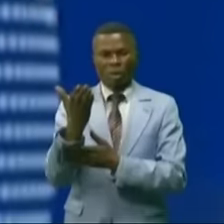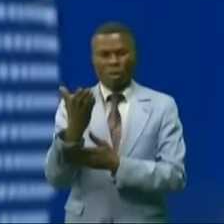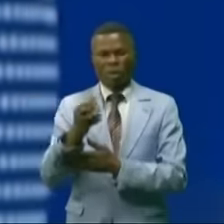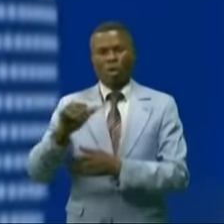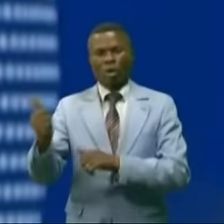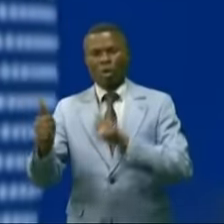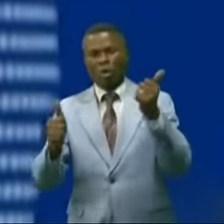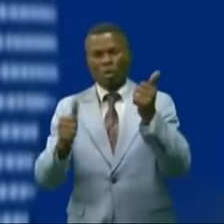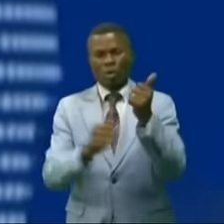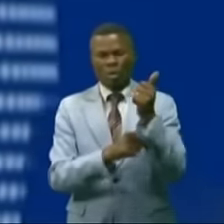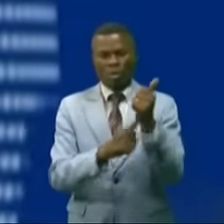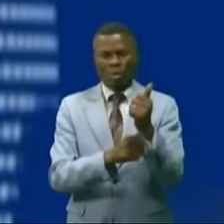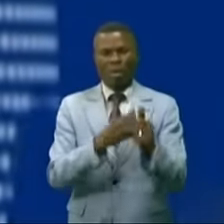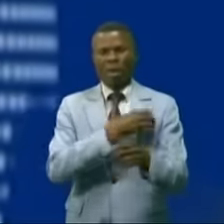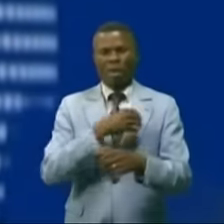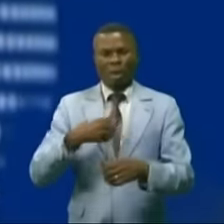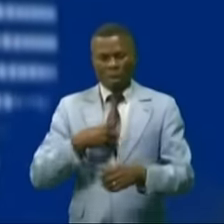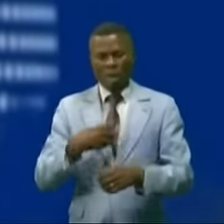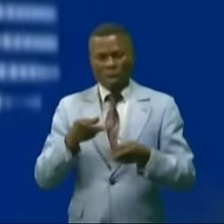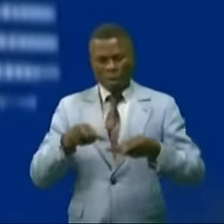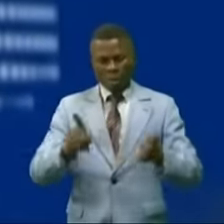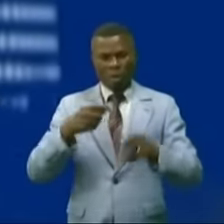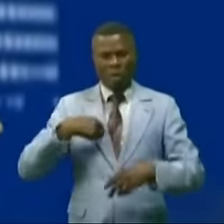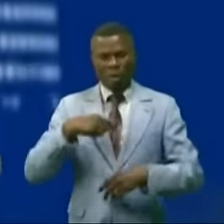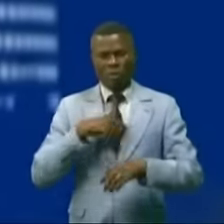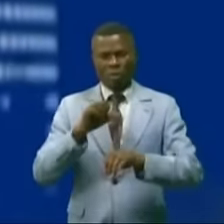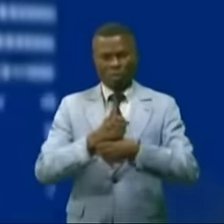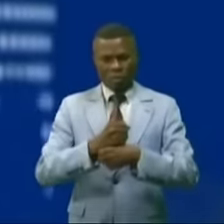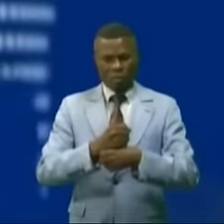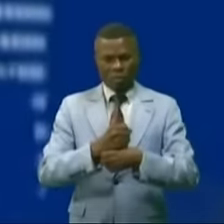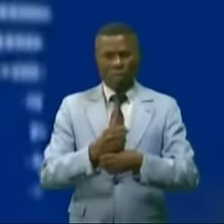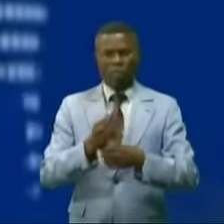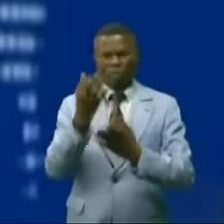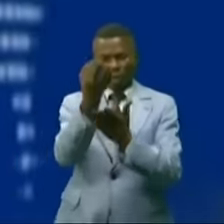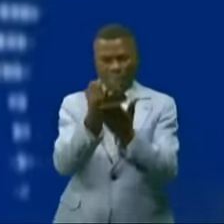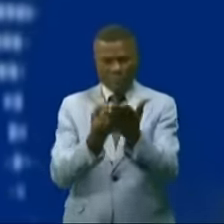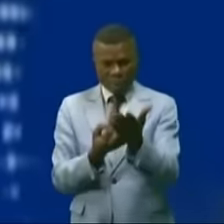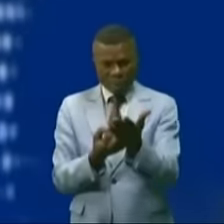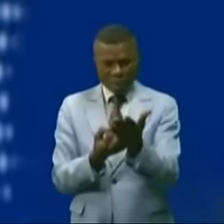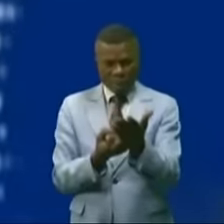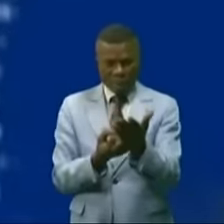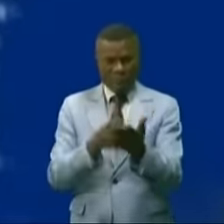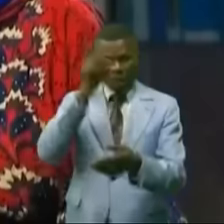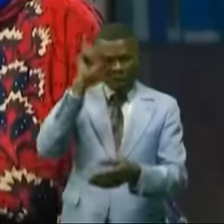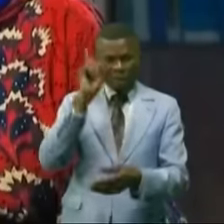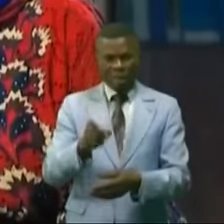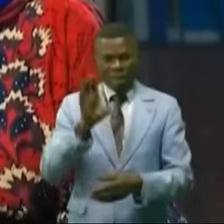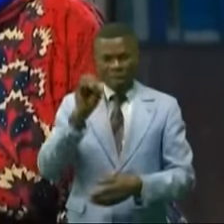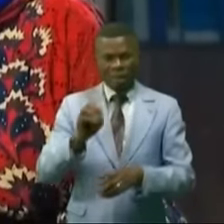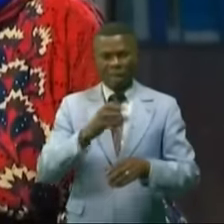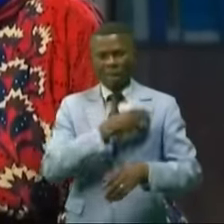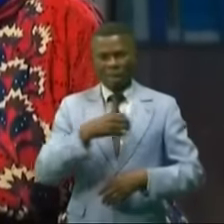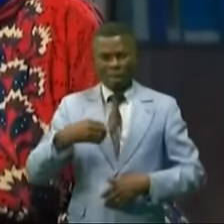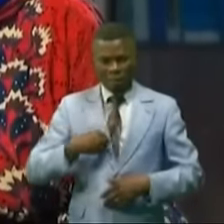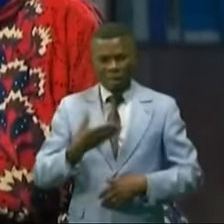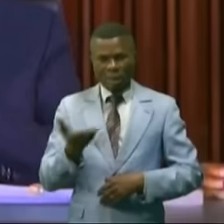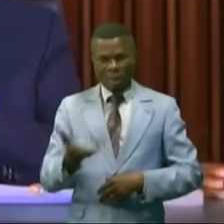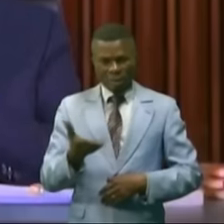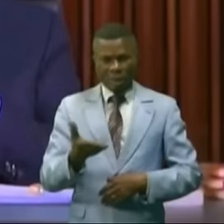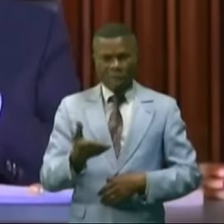autres de me recommander 10 autres femmes, ce qui m'a permis de constituer quand même une liste. Et on est arrivé à presque 150 femmes. On a fait une stèle